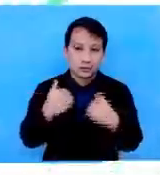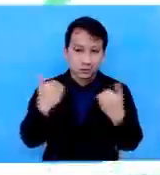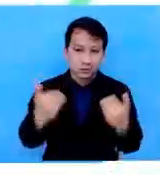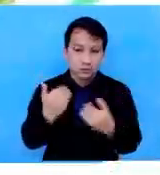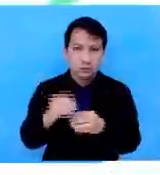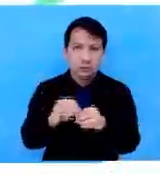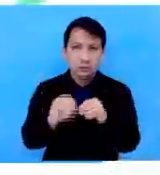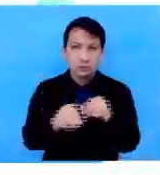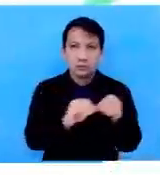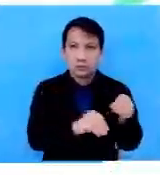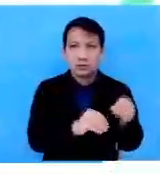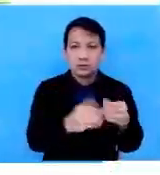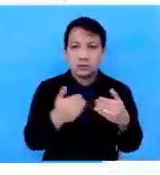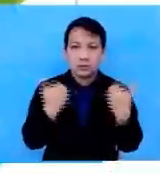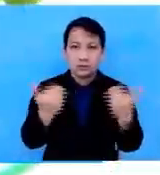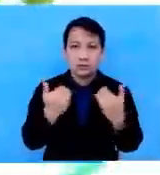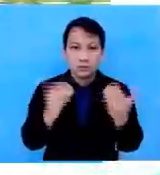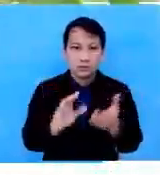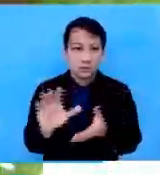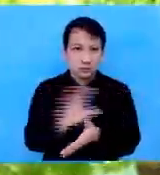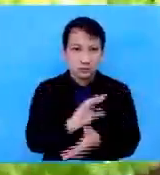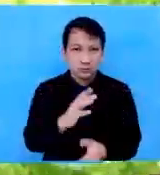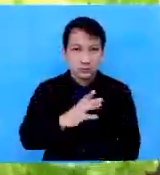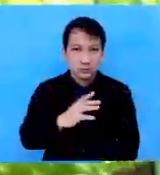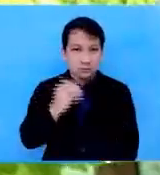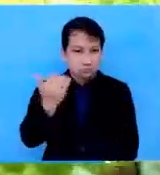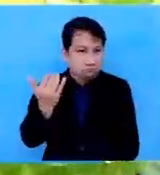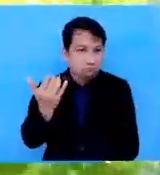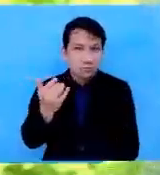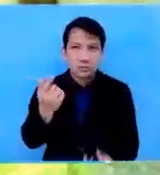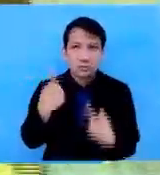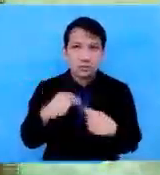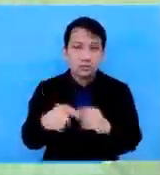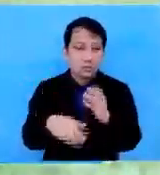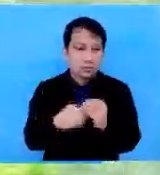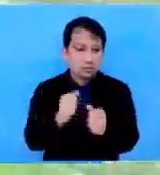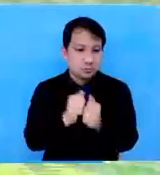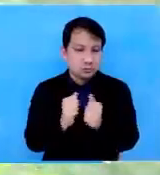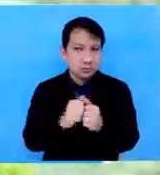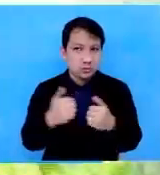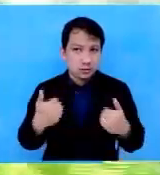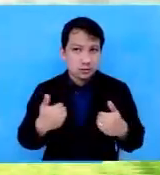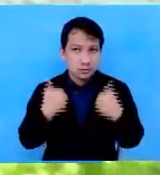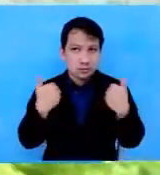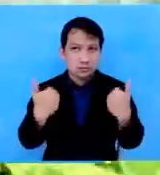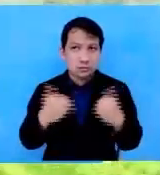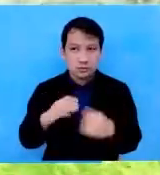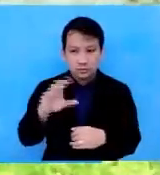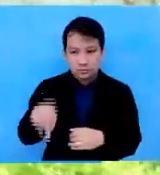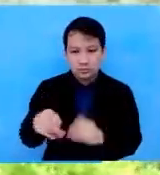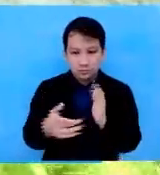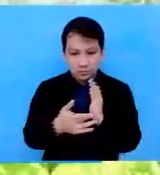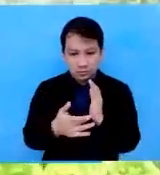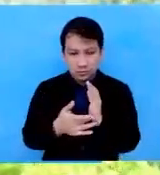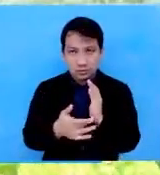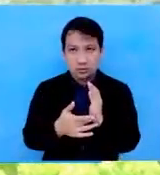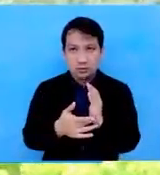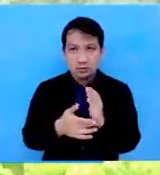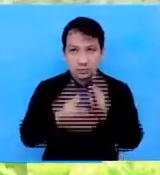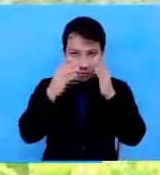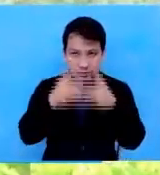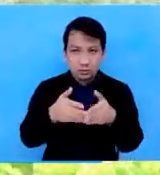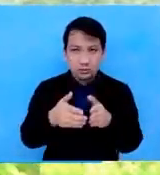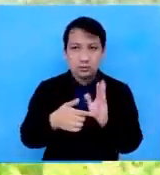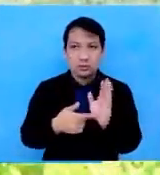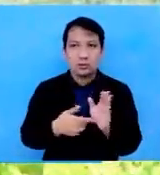pagtatanim. Sa mga kabataan na kagaya ko po, hindi po ibig sabihin na bata tayo, puro cellphone, puro technologies na lang ang pagkakabalaan natin.